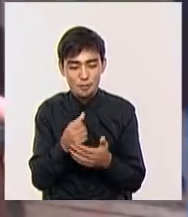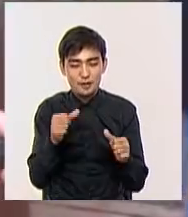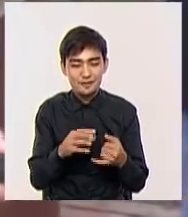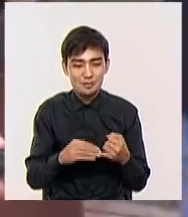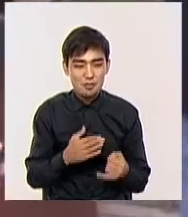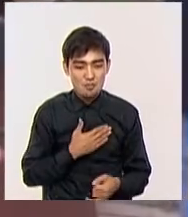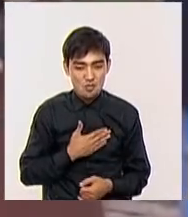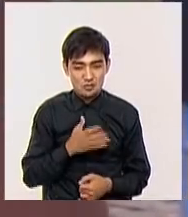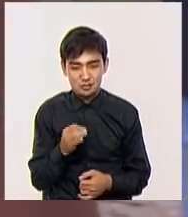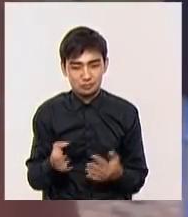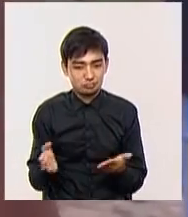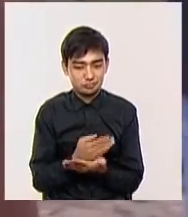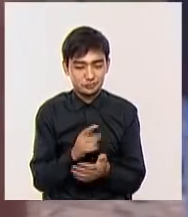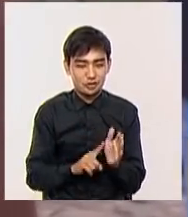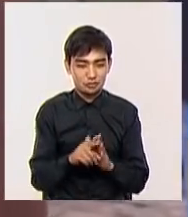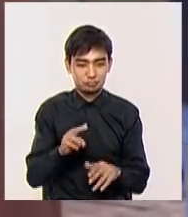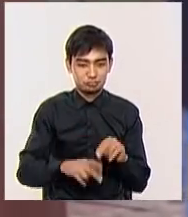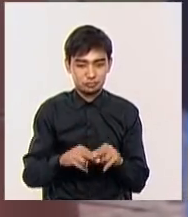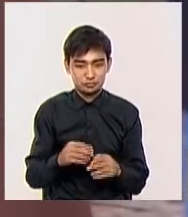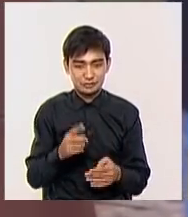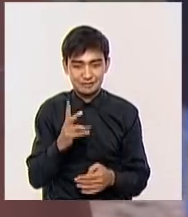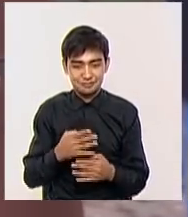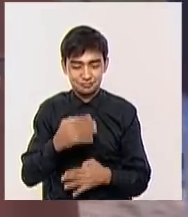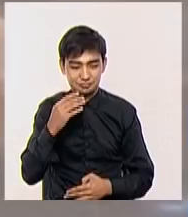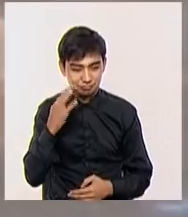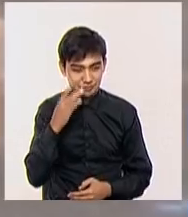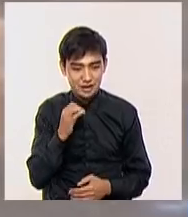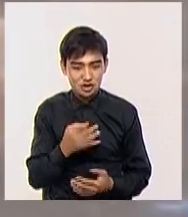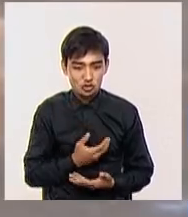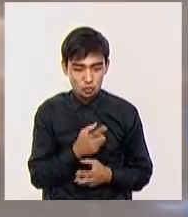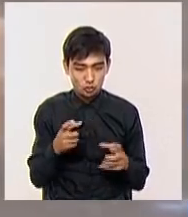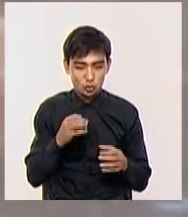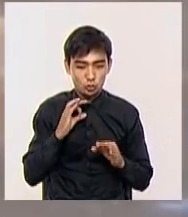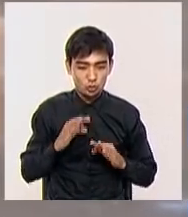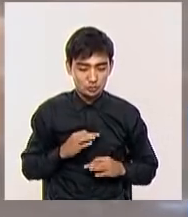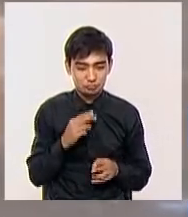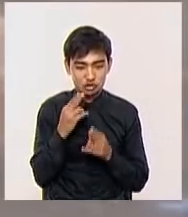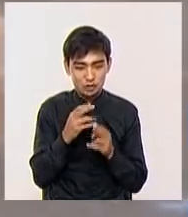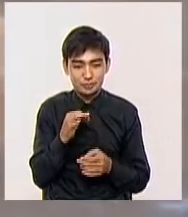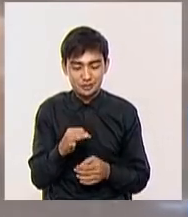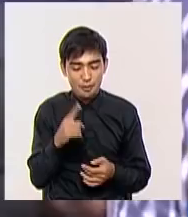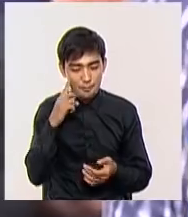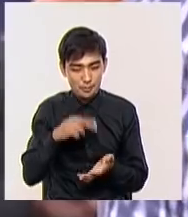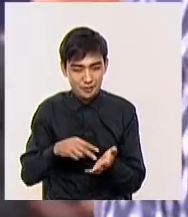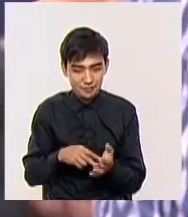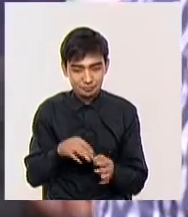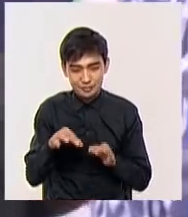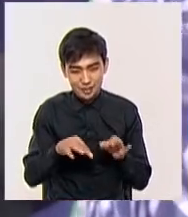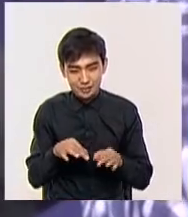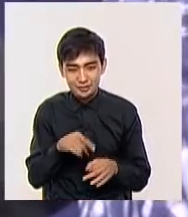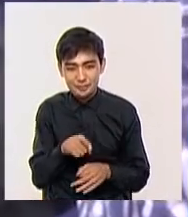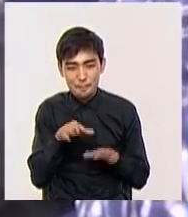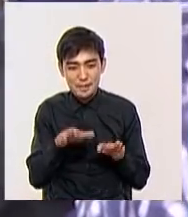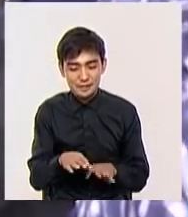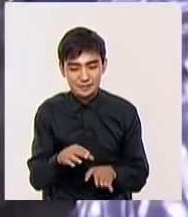землю, собираются начать на этой территории строительство многоэтажного дома. Жители обратились к юристам, которые выяснили, что по плану детальной планировки на этом